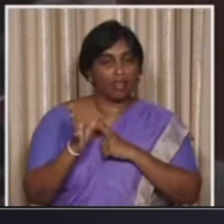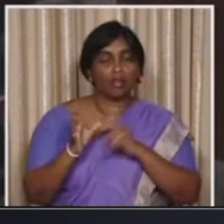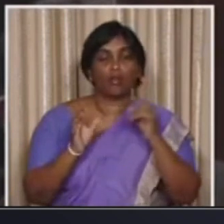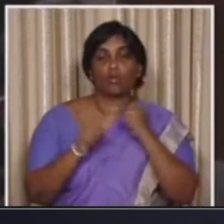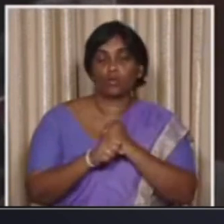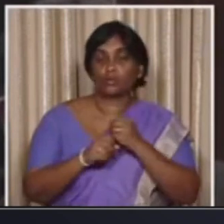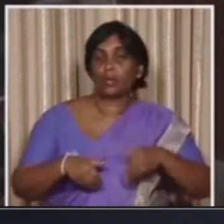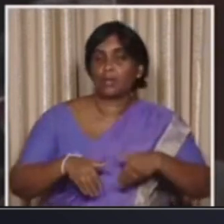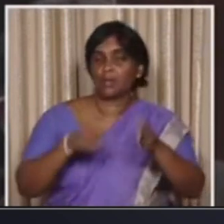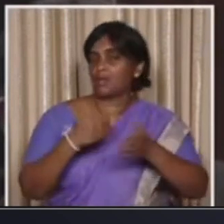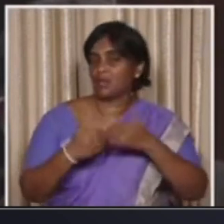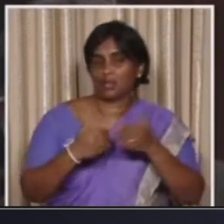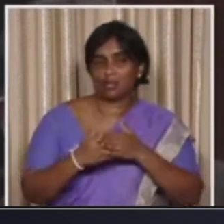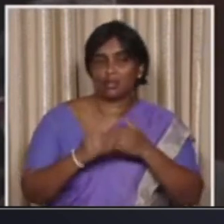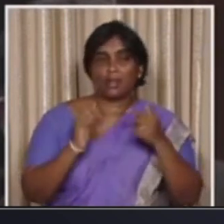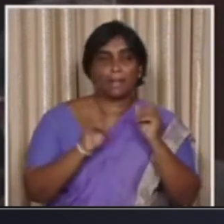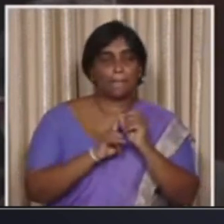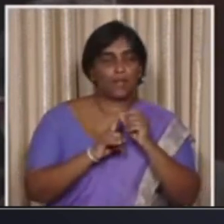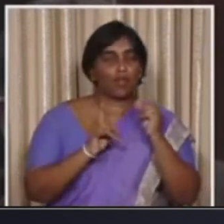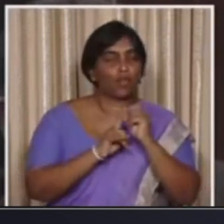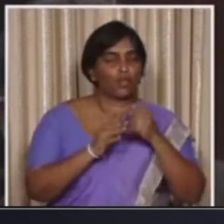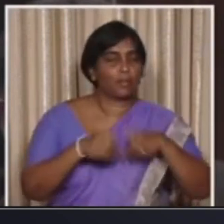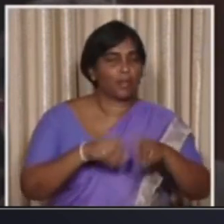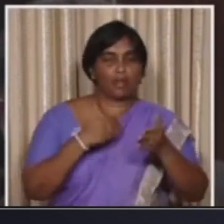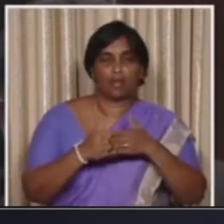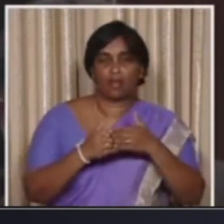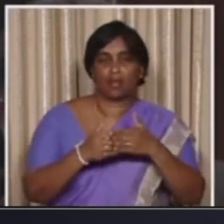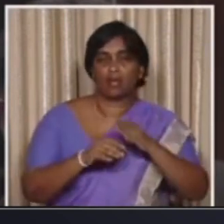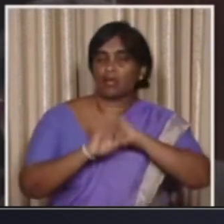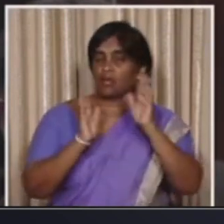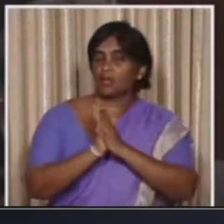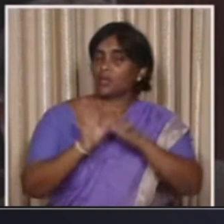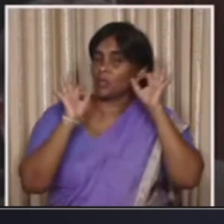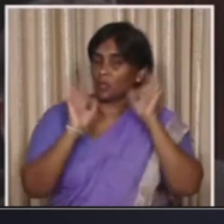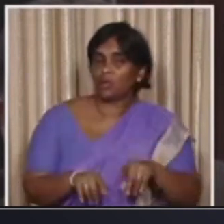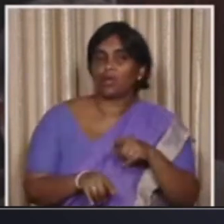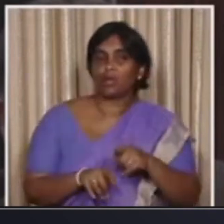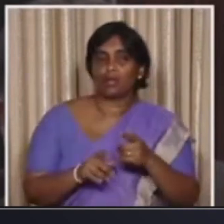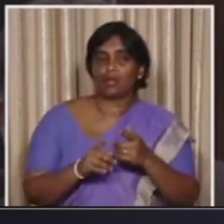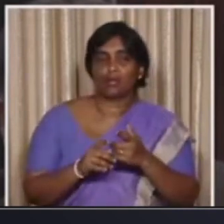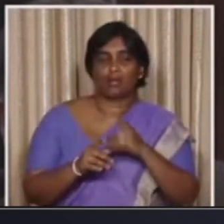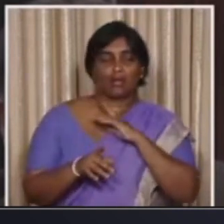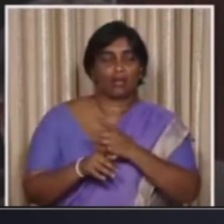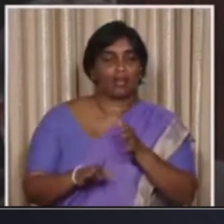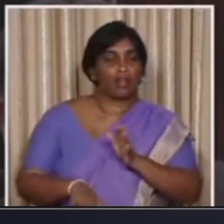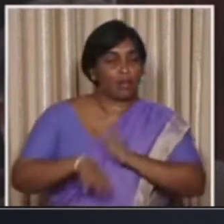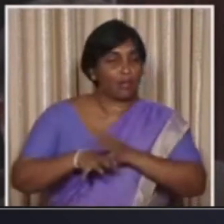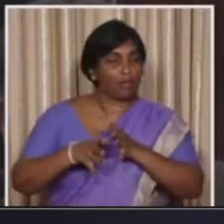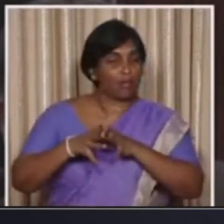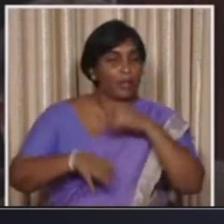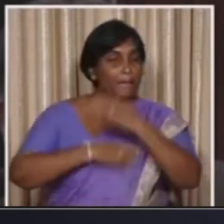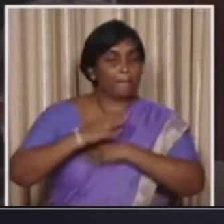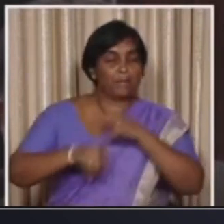මුරුතලාව පාර හදලා නැහැ. පිළමතලාව පොත්ත පිටියේ පාර හදලා නැහැ. මේ මොකවත් නැතුව පයවරවට පිටිකර බෙහෙත් බදිනවා.